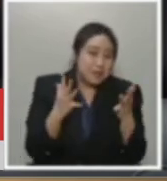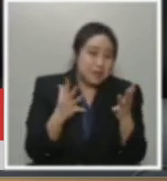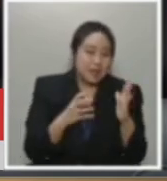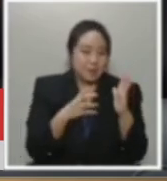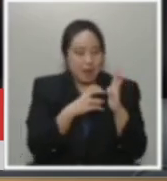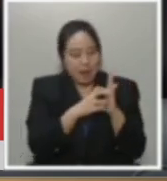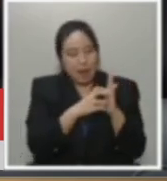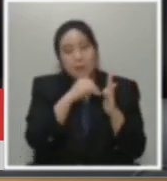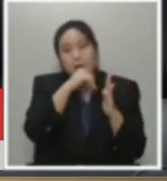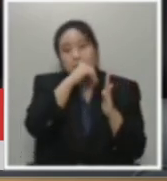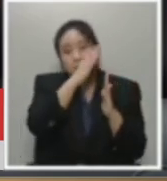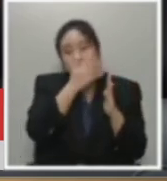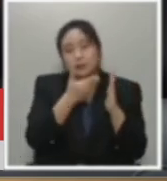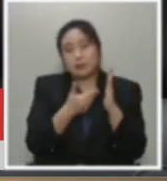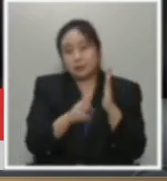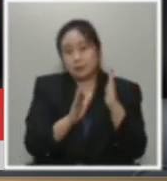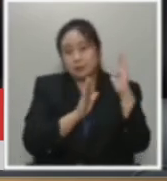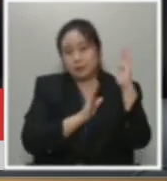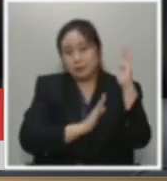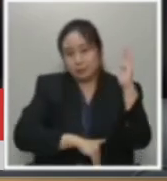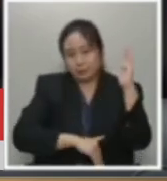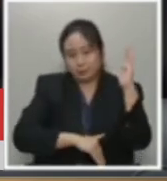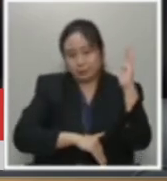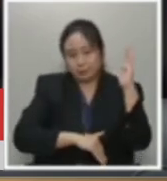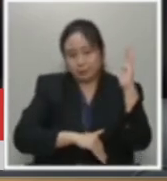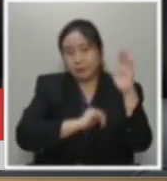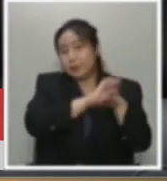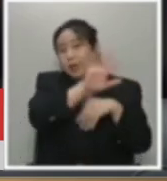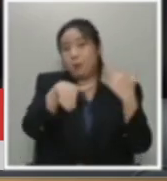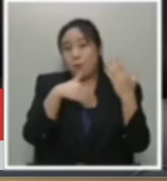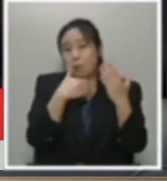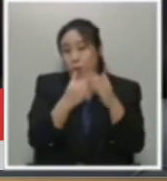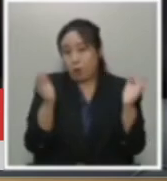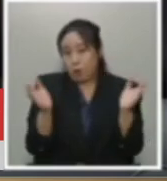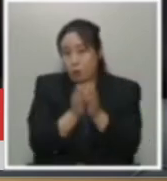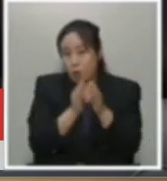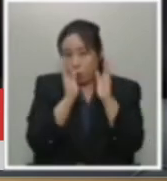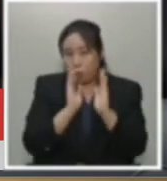ภาคเหนือภาคอีสานภาคใต้นั้นรวมทั้งหมด